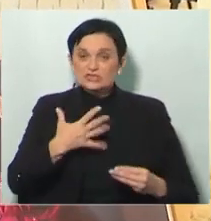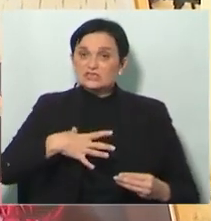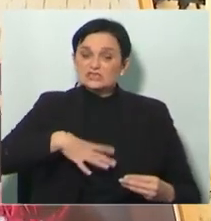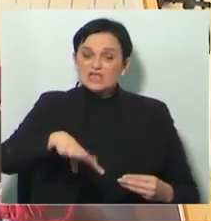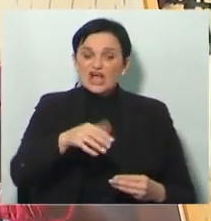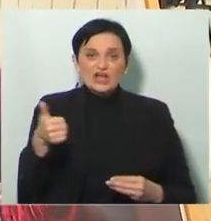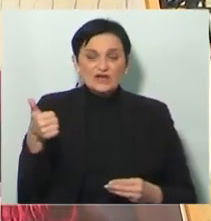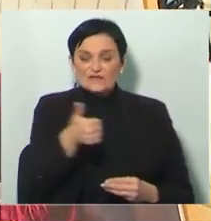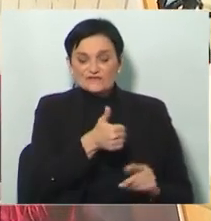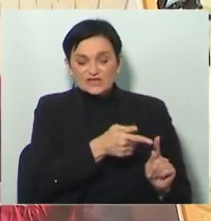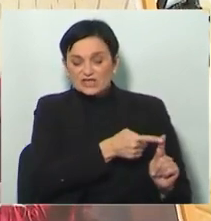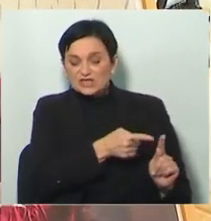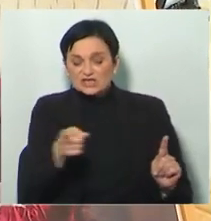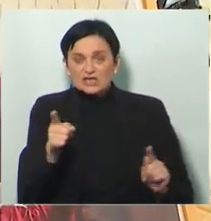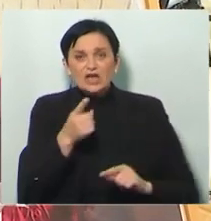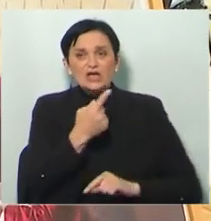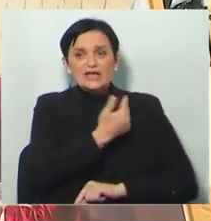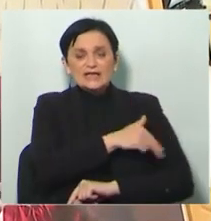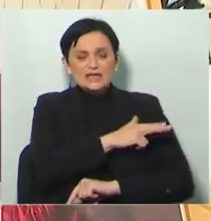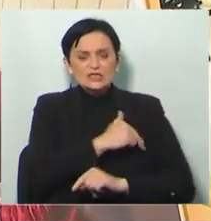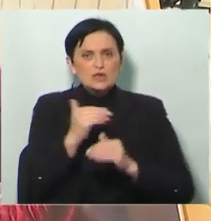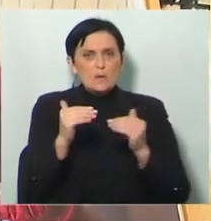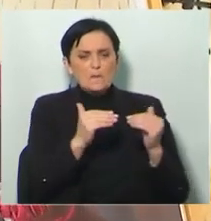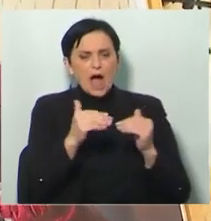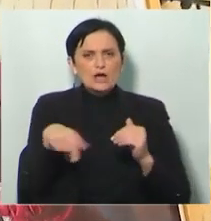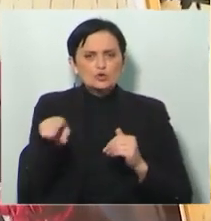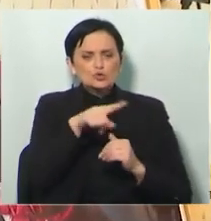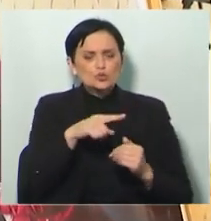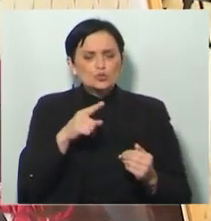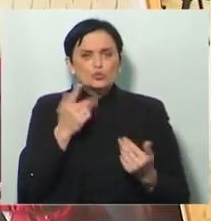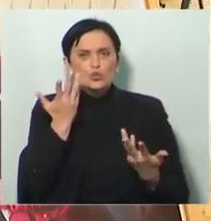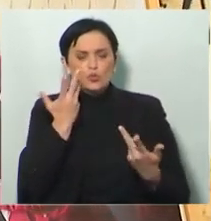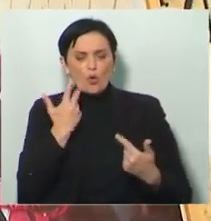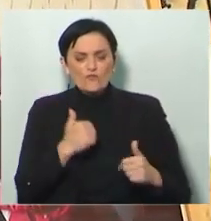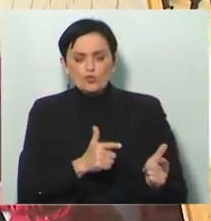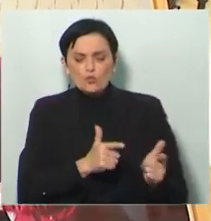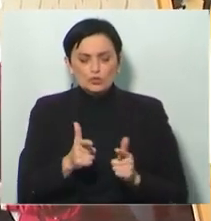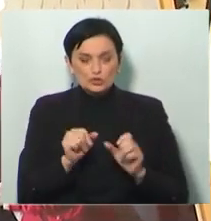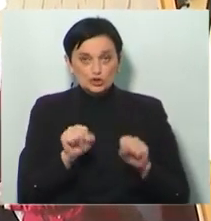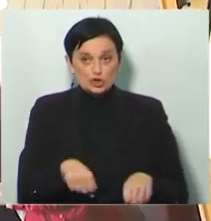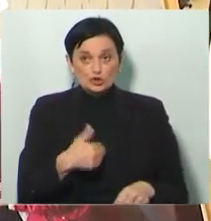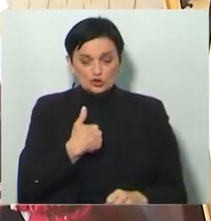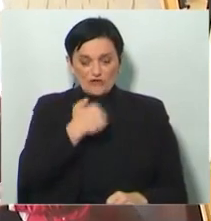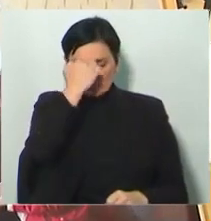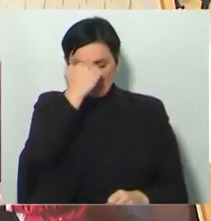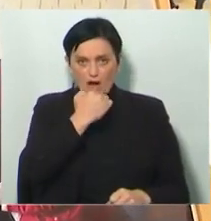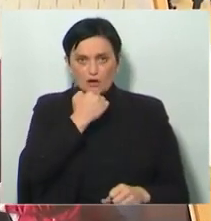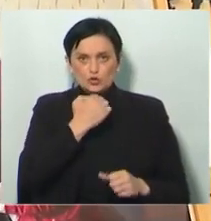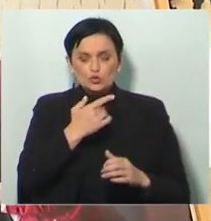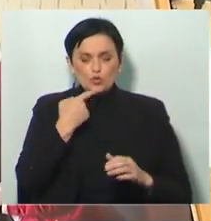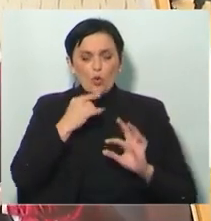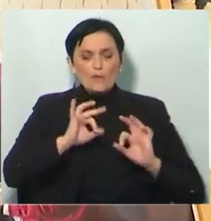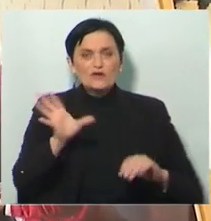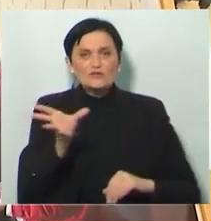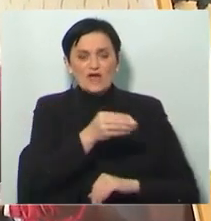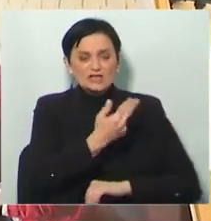მთელ კვირას, რამე თუ კლინიკები მაქსიმალურად შეეცდონ კომფორტულად მობილიზება და ჩვენ დიდ მადლობას მოვახსენებთ ყველა იმ